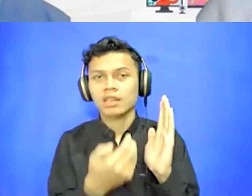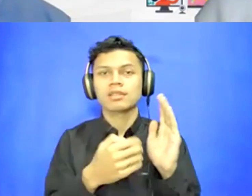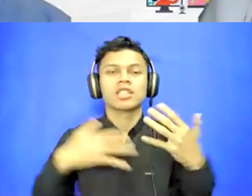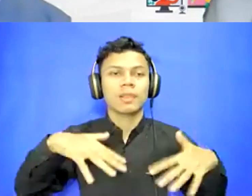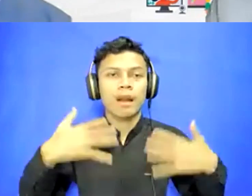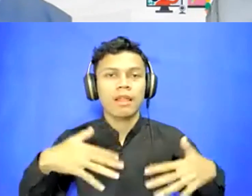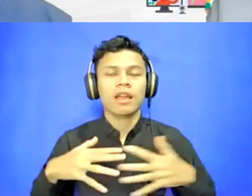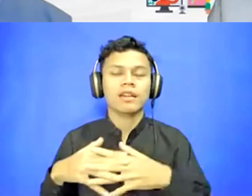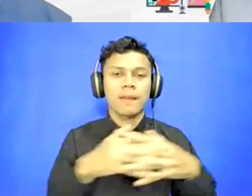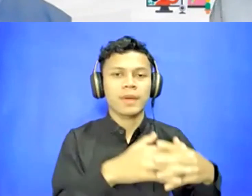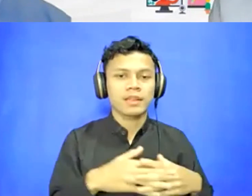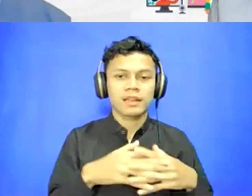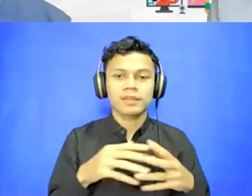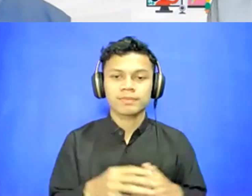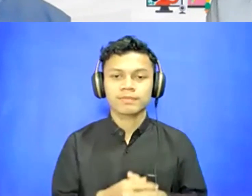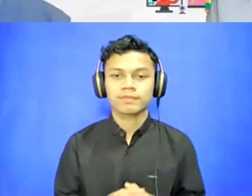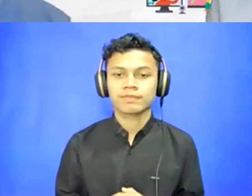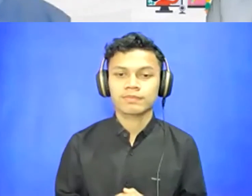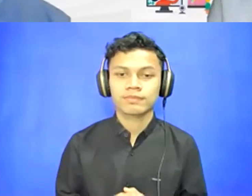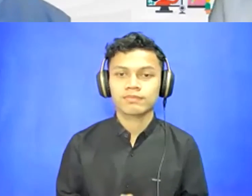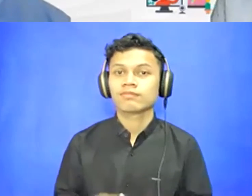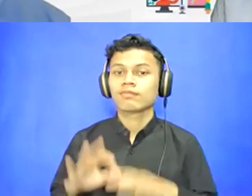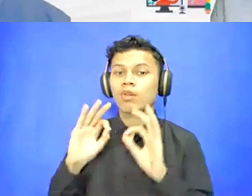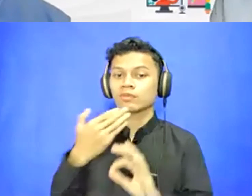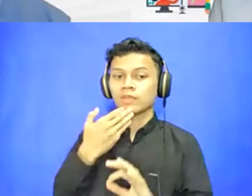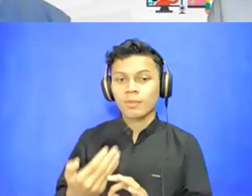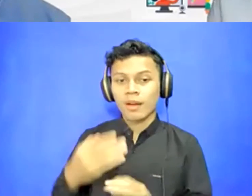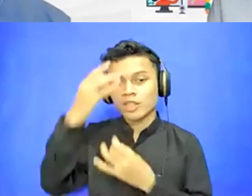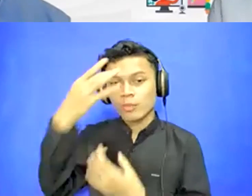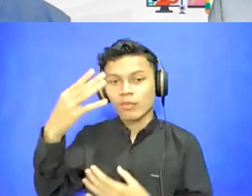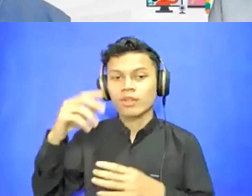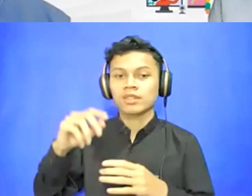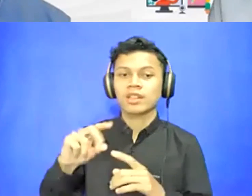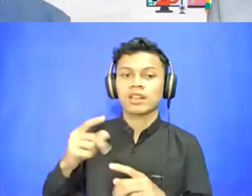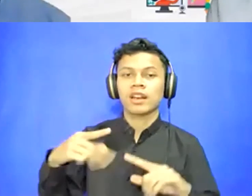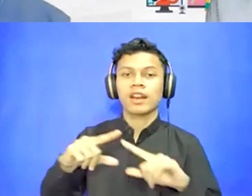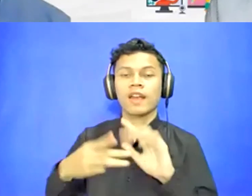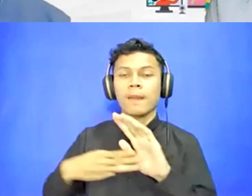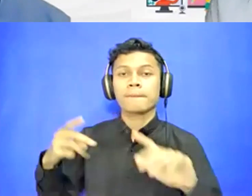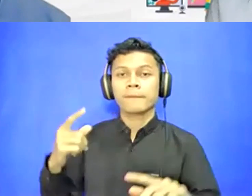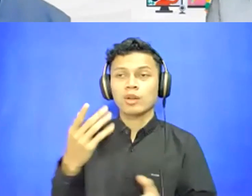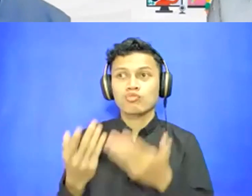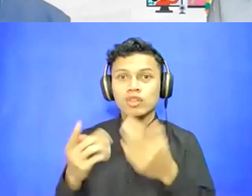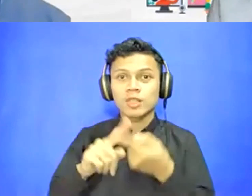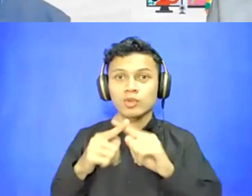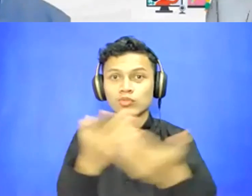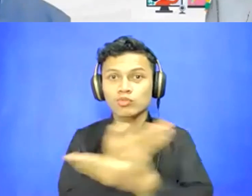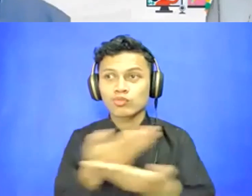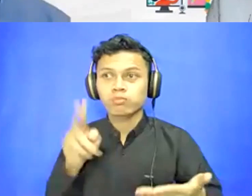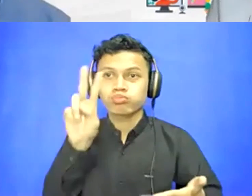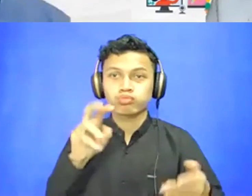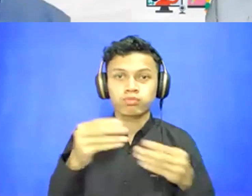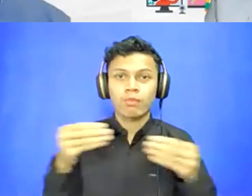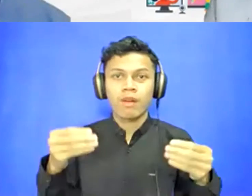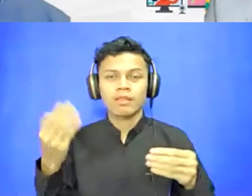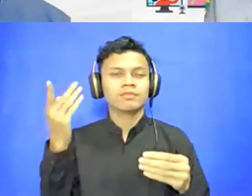Baik, terima kasih banyak Profesor Rimmer. Teman-teman peserta, nanti apabila ada yang membutuhkan materi dari Profesor Rimmer, karena tadi ada